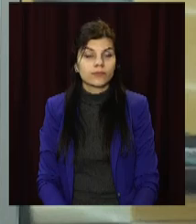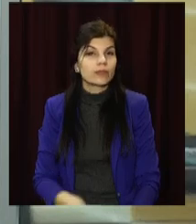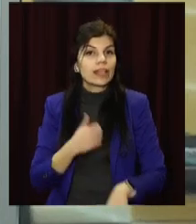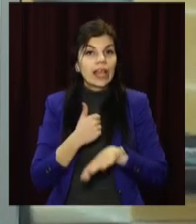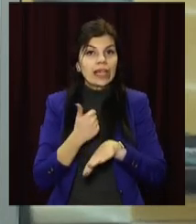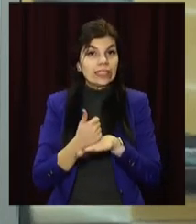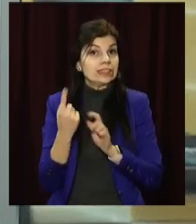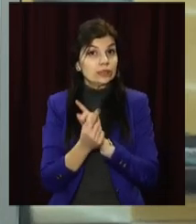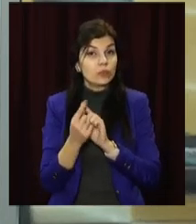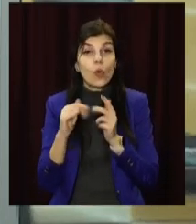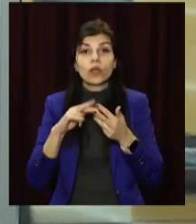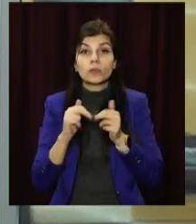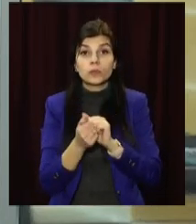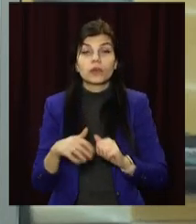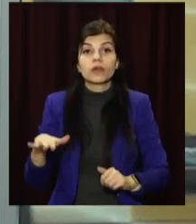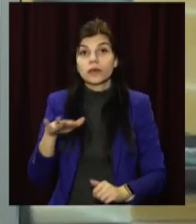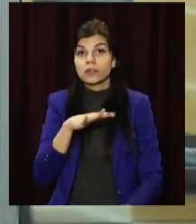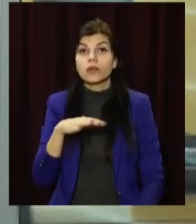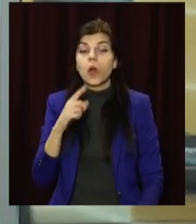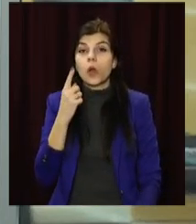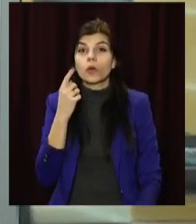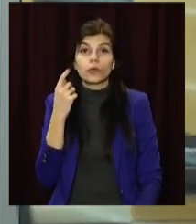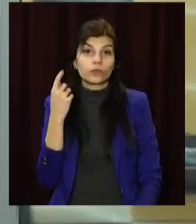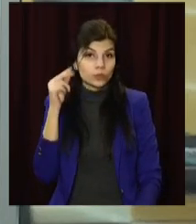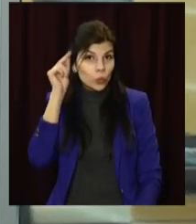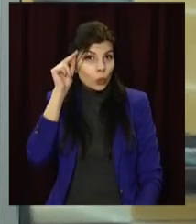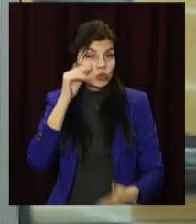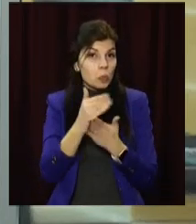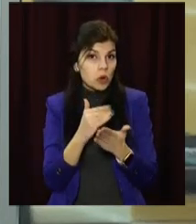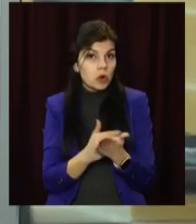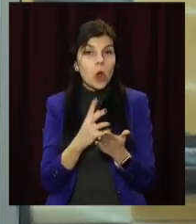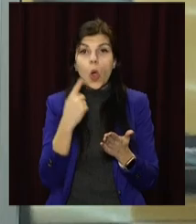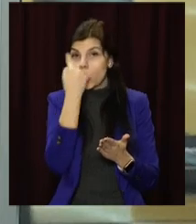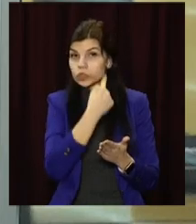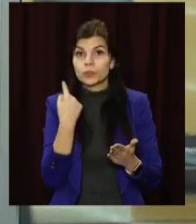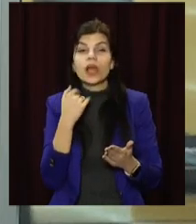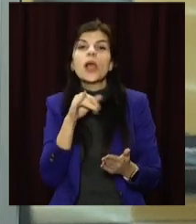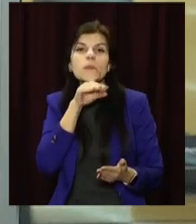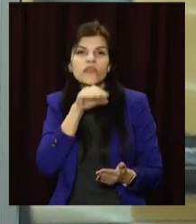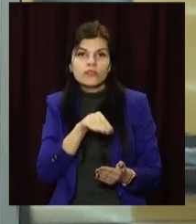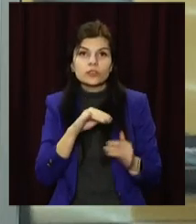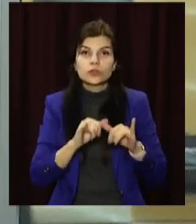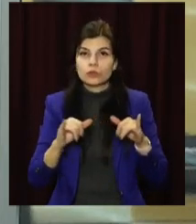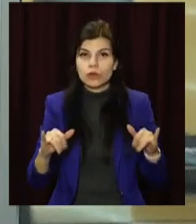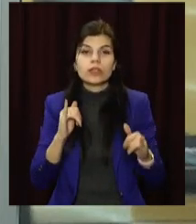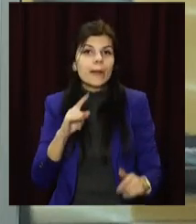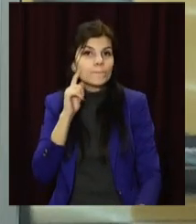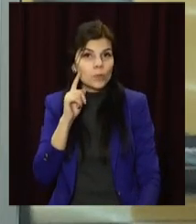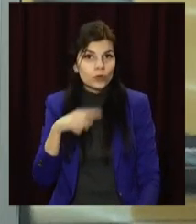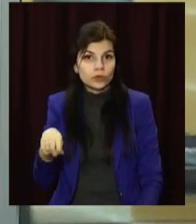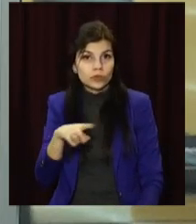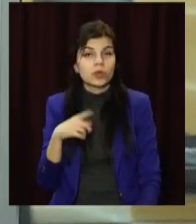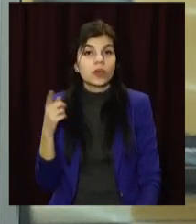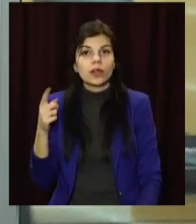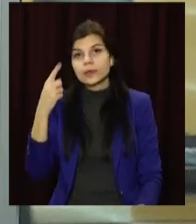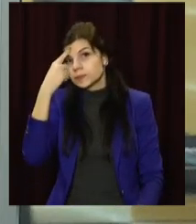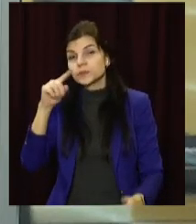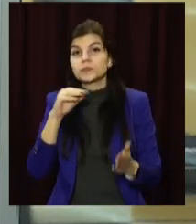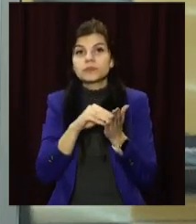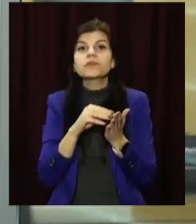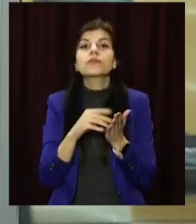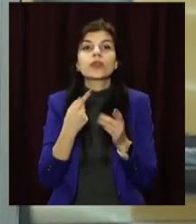Лідери змін. У Кам'янському фінішувала одноіменна навчальна програма особистісного і професійного зростання для молоді. Її ініціатором